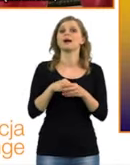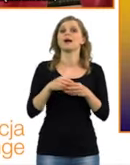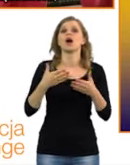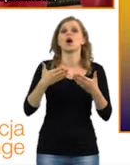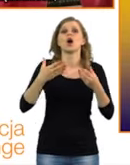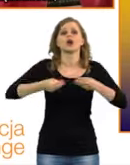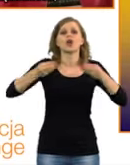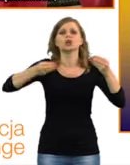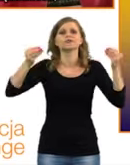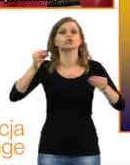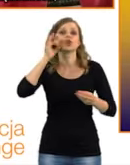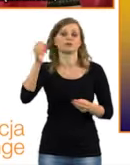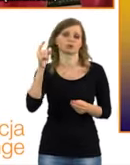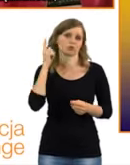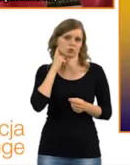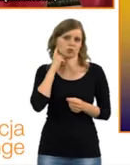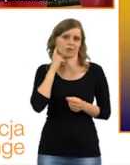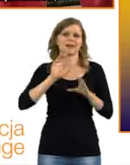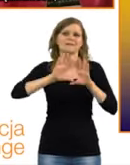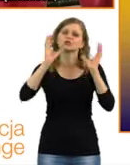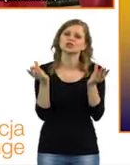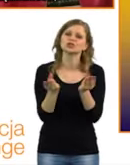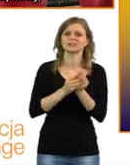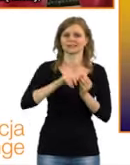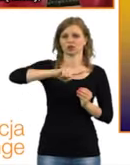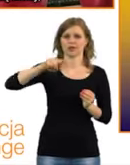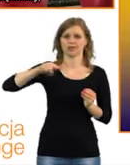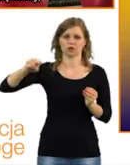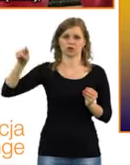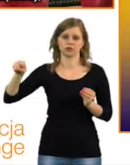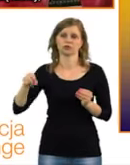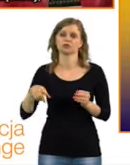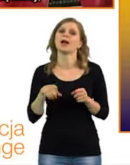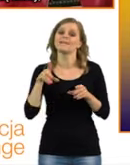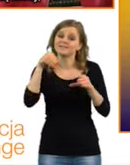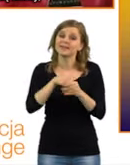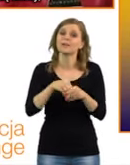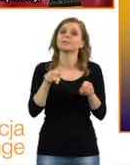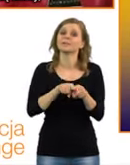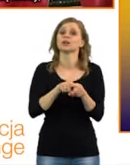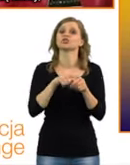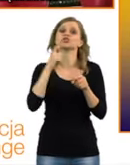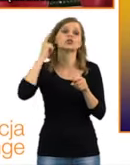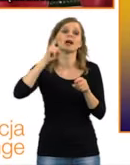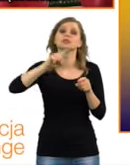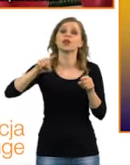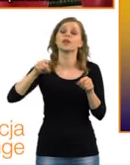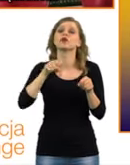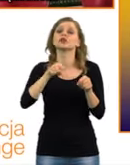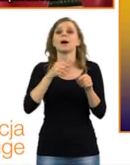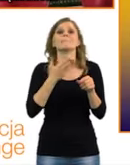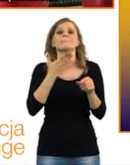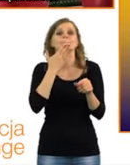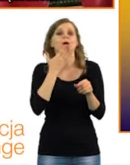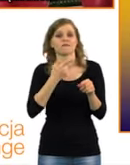Rozwinięcie dobrego słyszenia wszystkich częstotliwości. Tych odpowiedzialne za prozodię mowy,